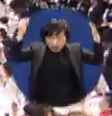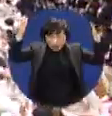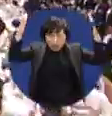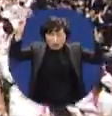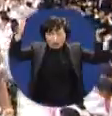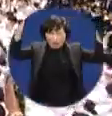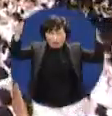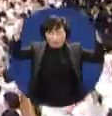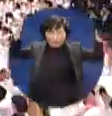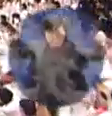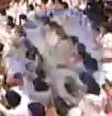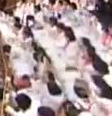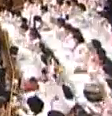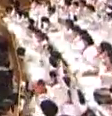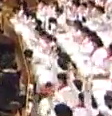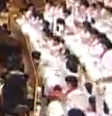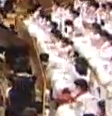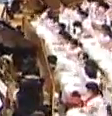주여